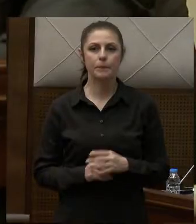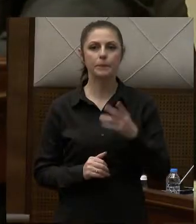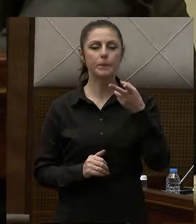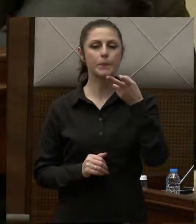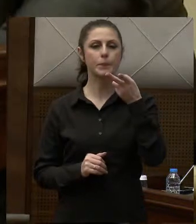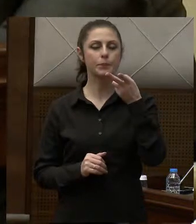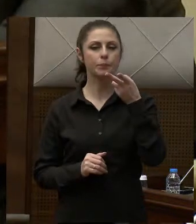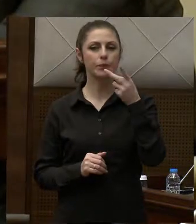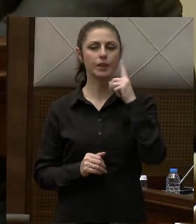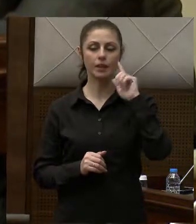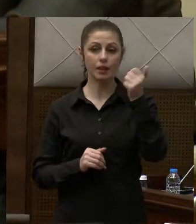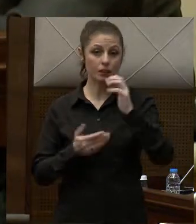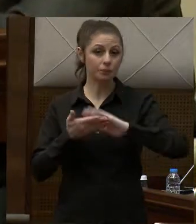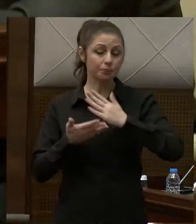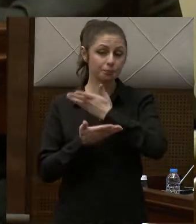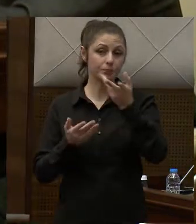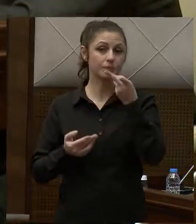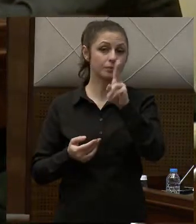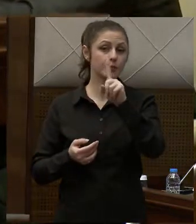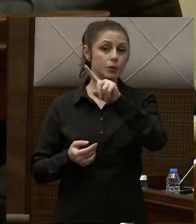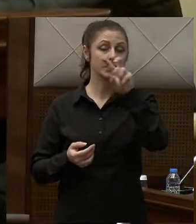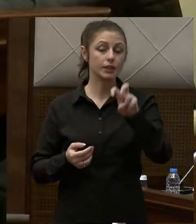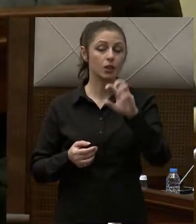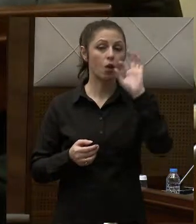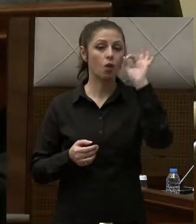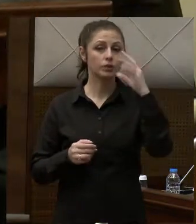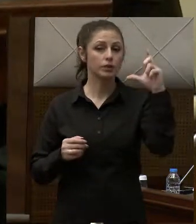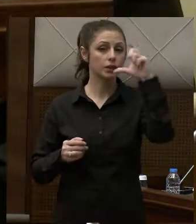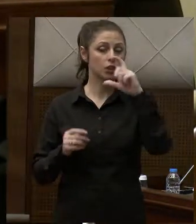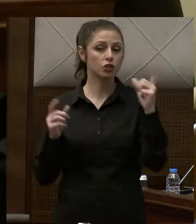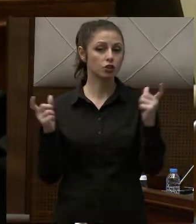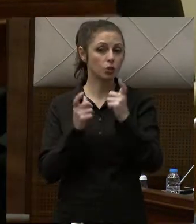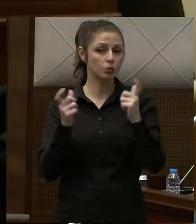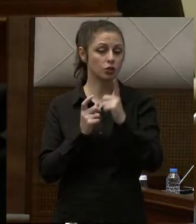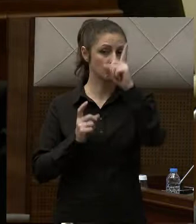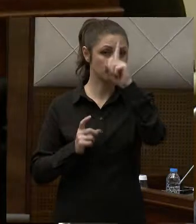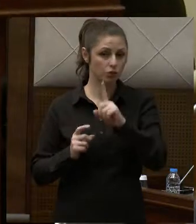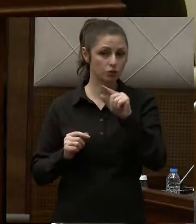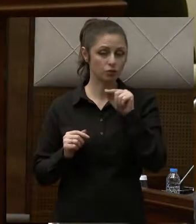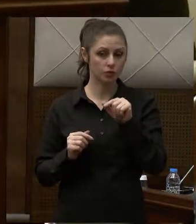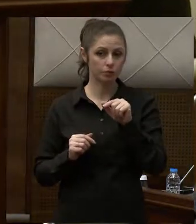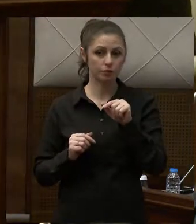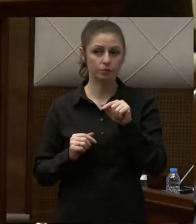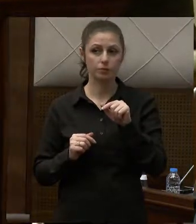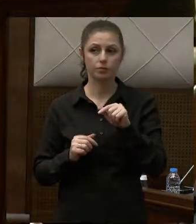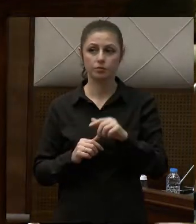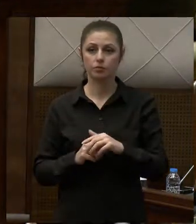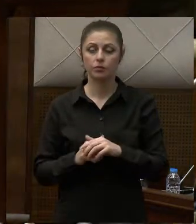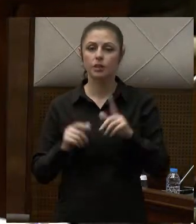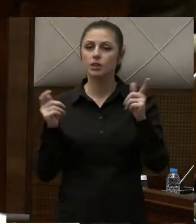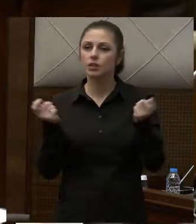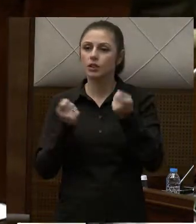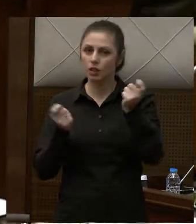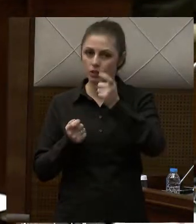2018'in Ocak ayı toplantısından önce ikinci söyleyeceğim husus,